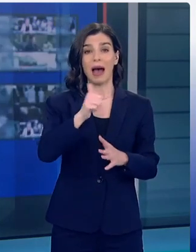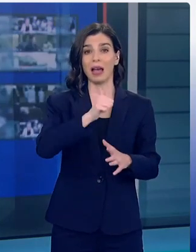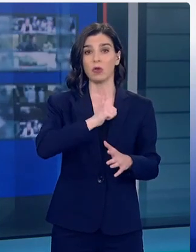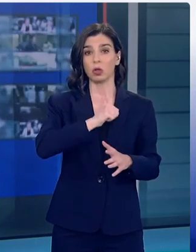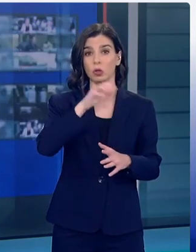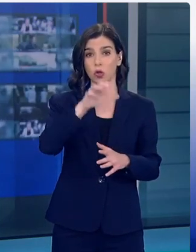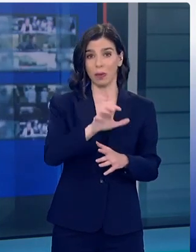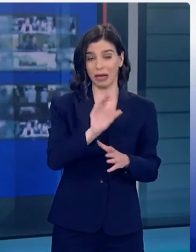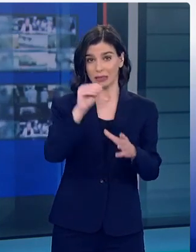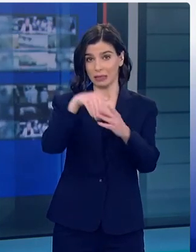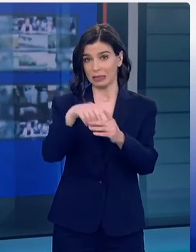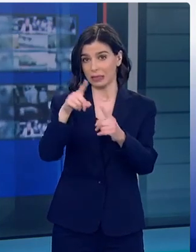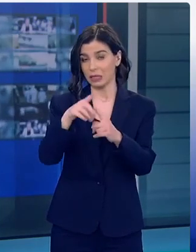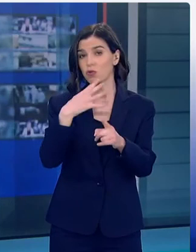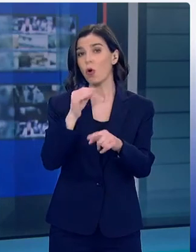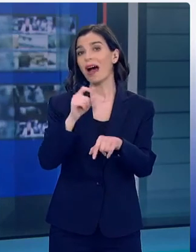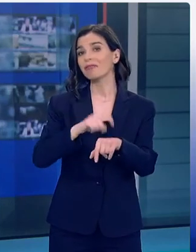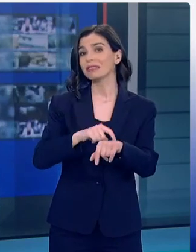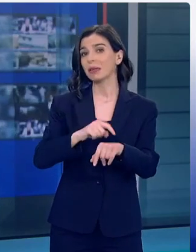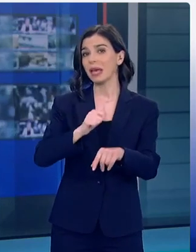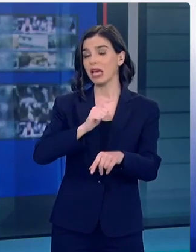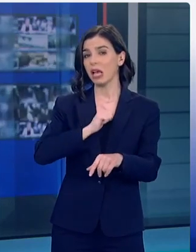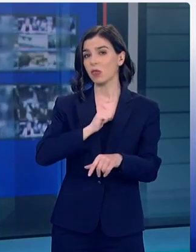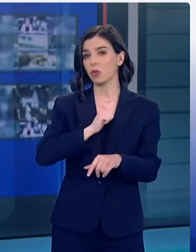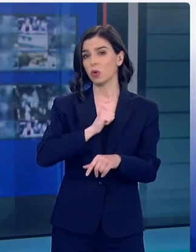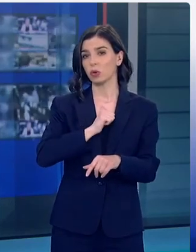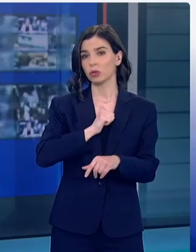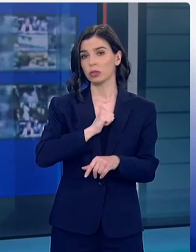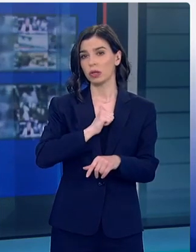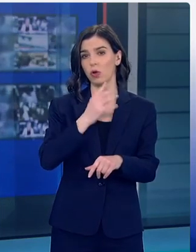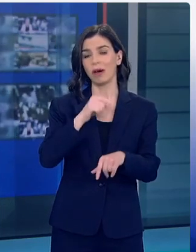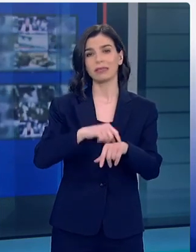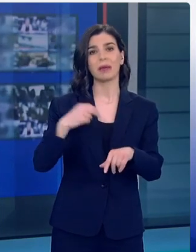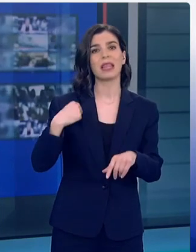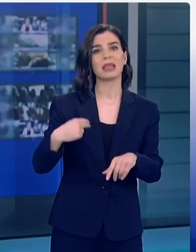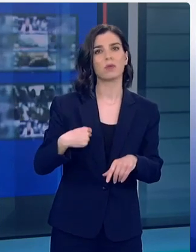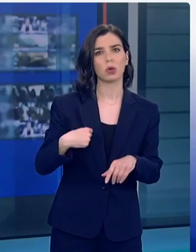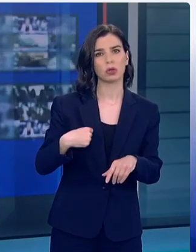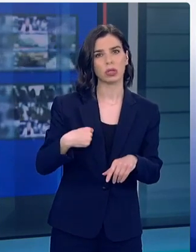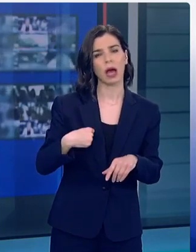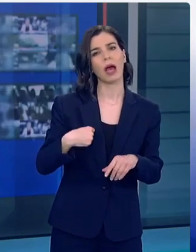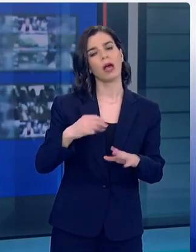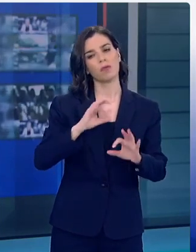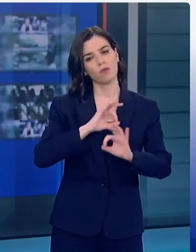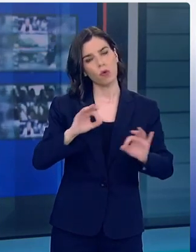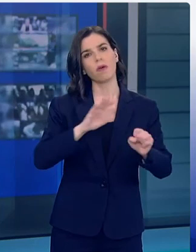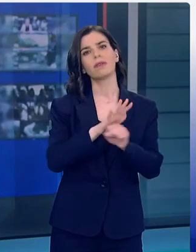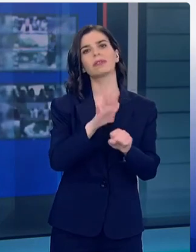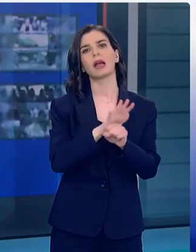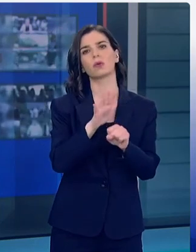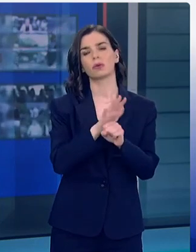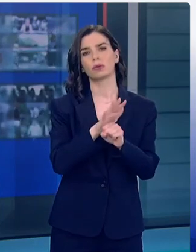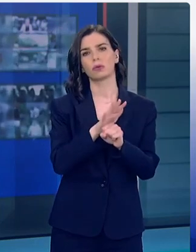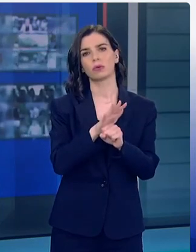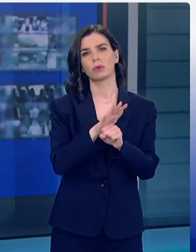τομέας μπει στο παιχνίδι, διότι αυτή τη στιγμή το δημόσιο σύστημα υγείας μπορεί να ανταποκριθεί με επάρκεια